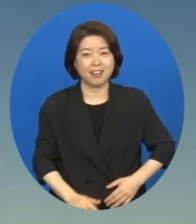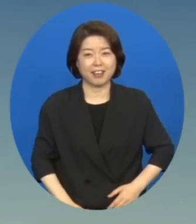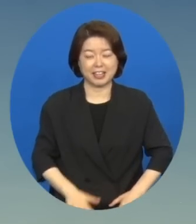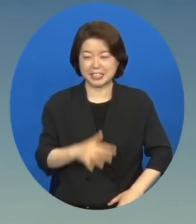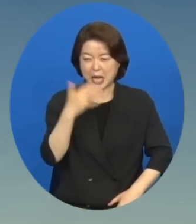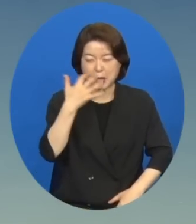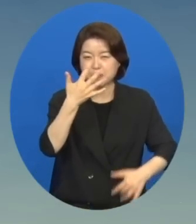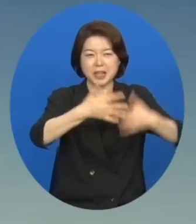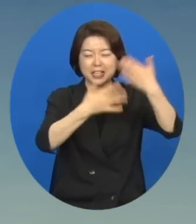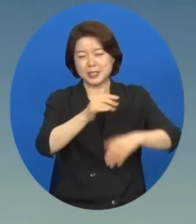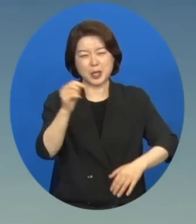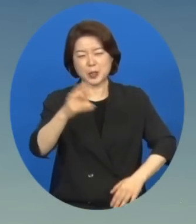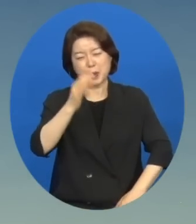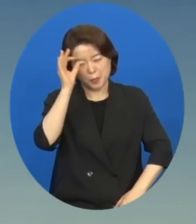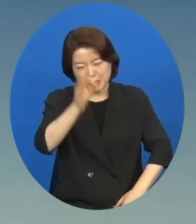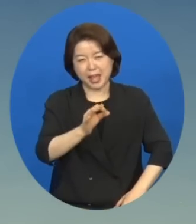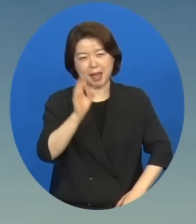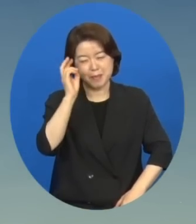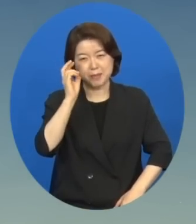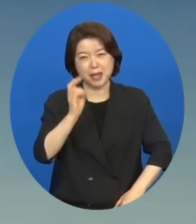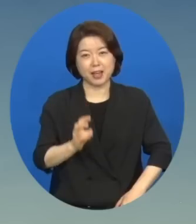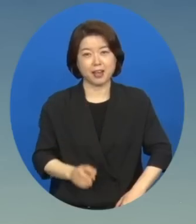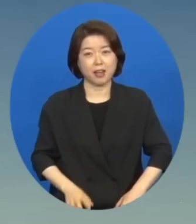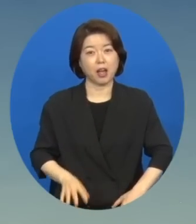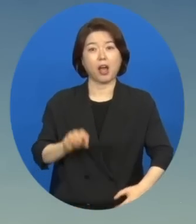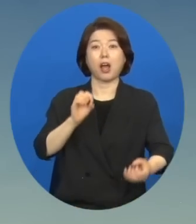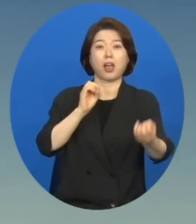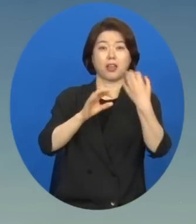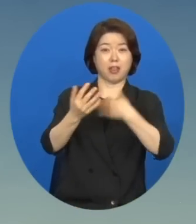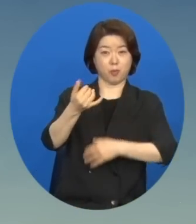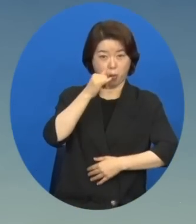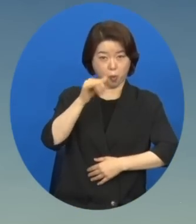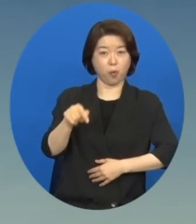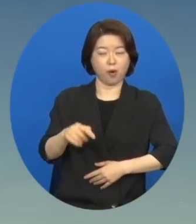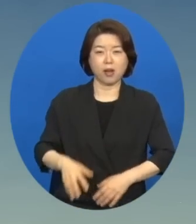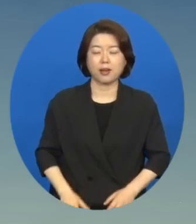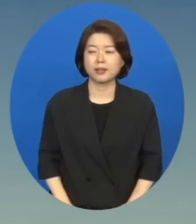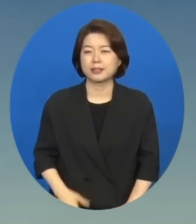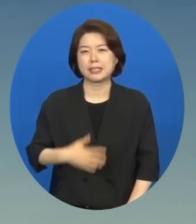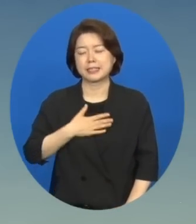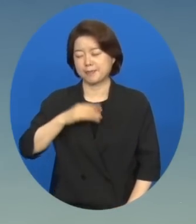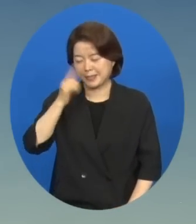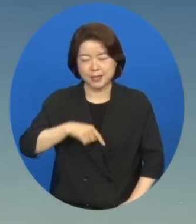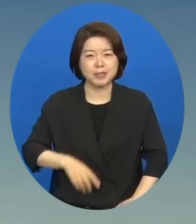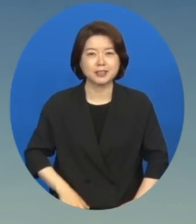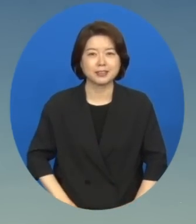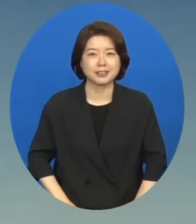음란한 영상 또 봤겠지요. 그렇게 대답을 합니다. 그러면 제가 기분이 나쁩니다.